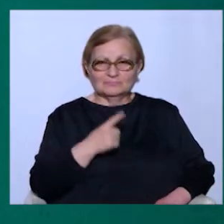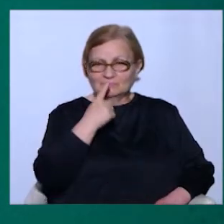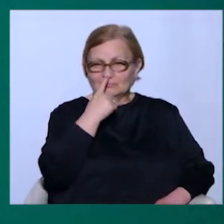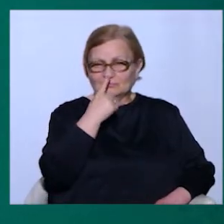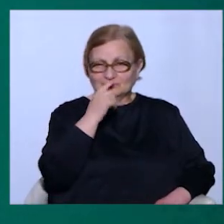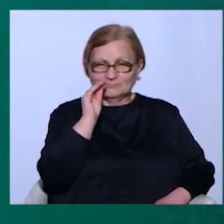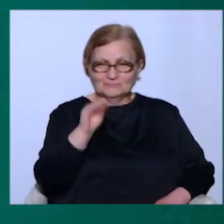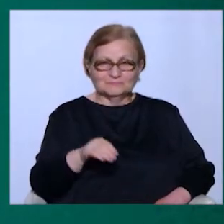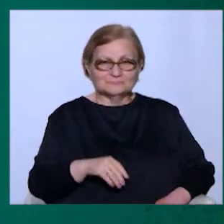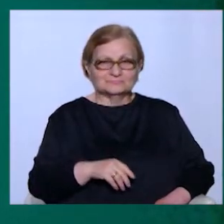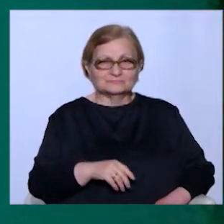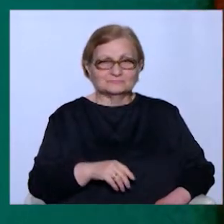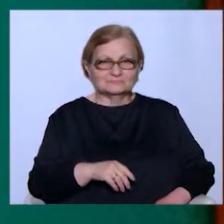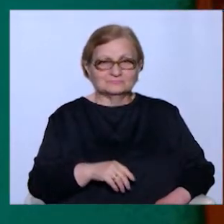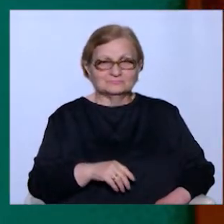წყვირიც გაუკეთოთ.